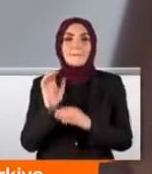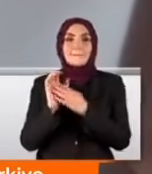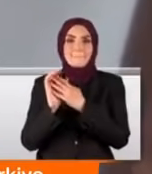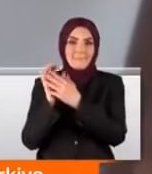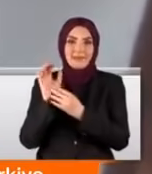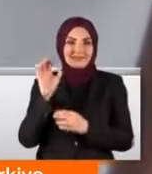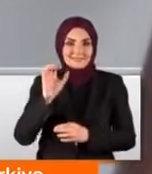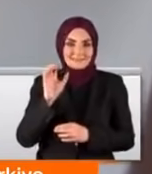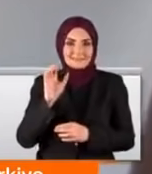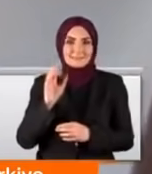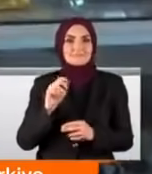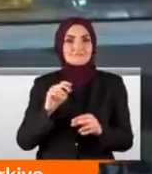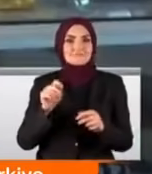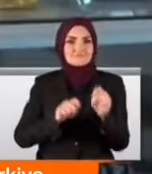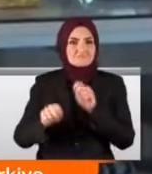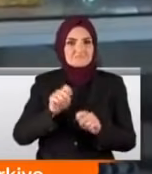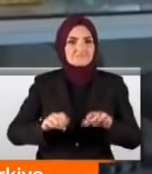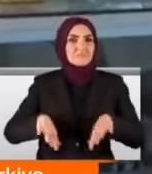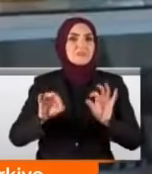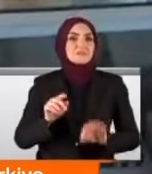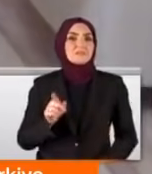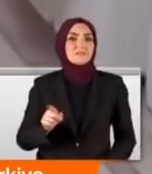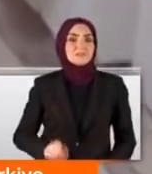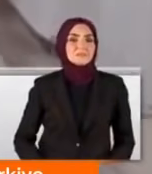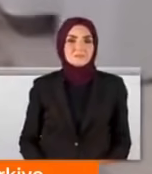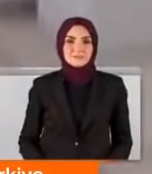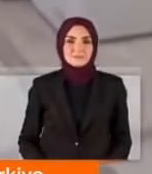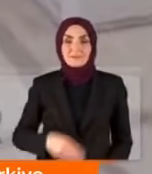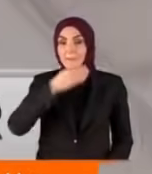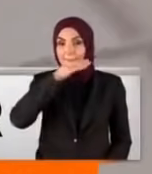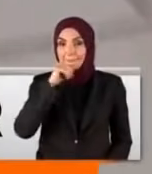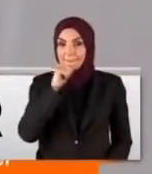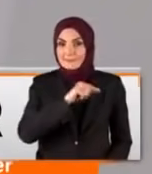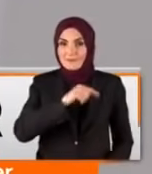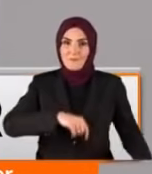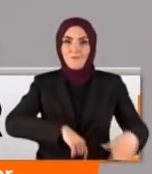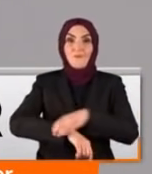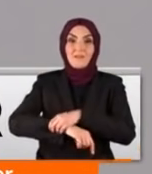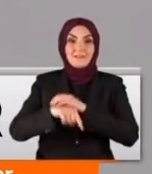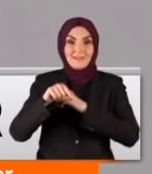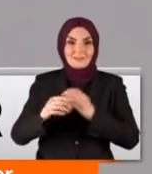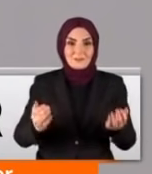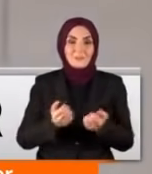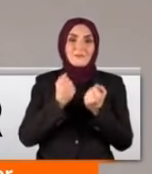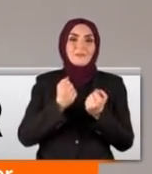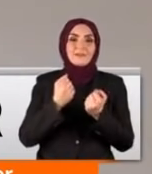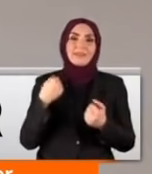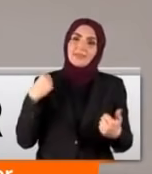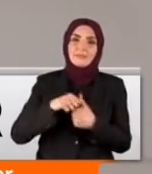biz gerçekten bunu yaptık dedim. Şu anda dünyada ilk oldu. Mısır o protez pati sayesinde yeniden yürümeye